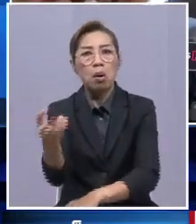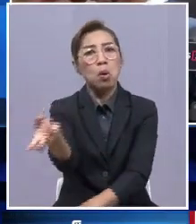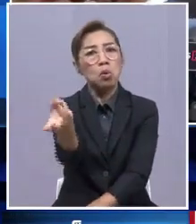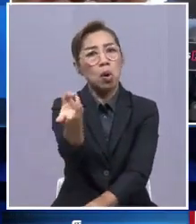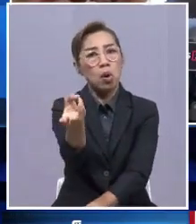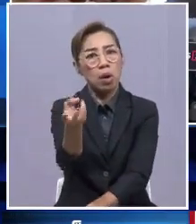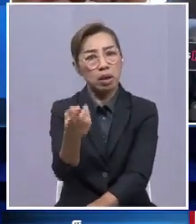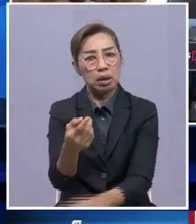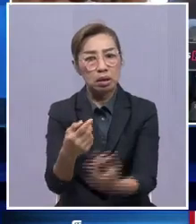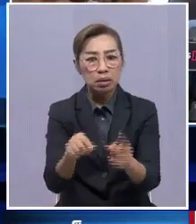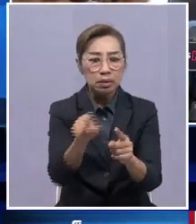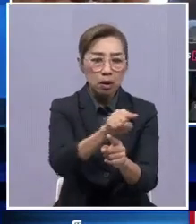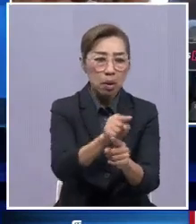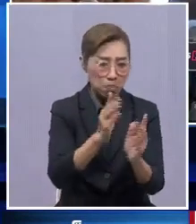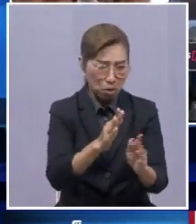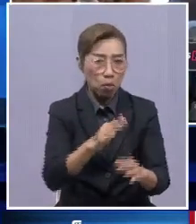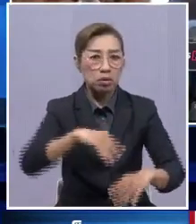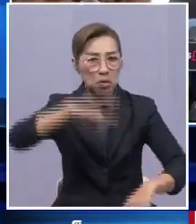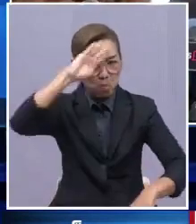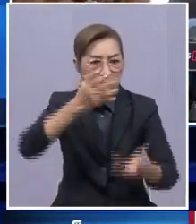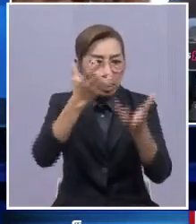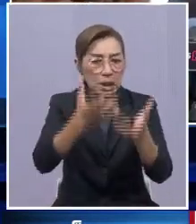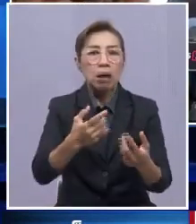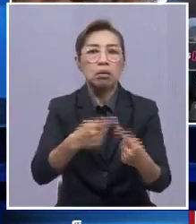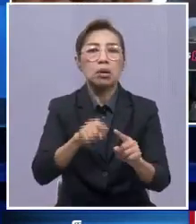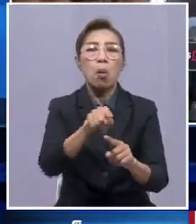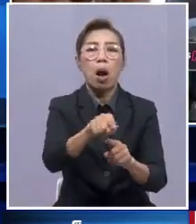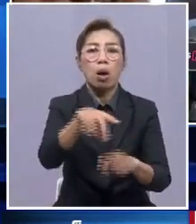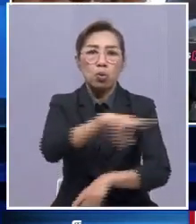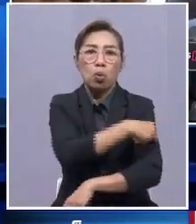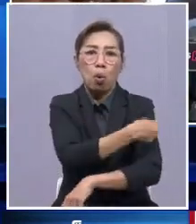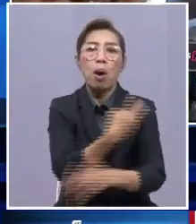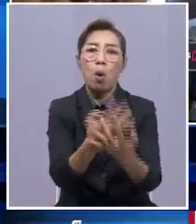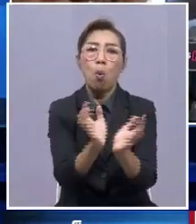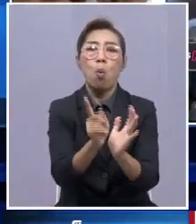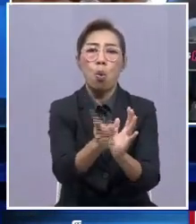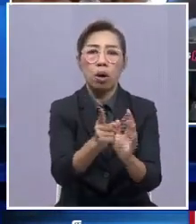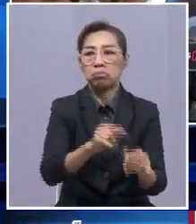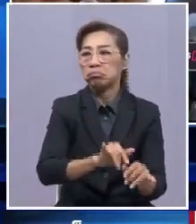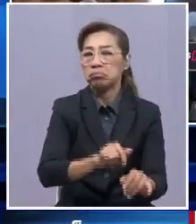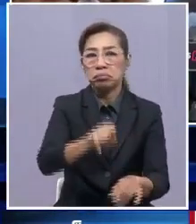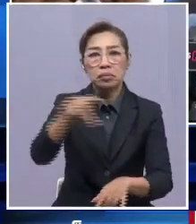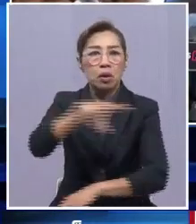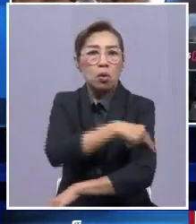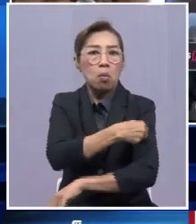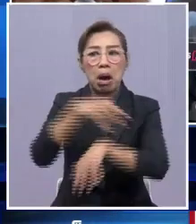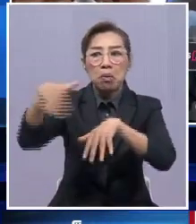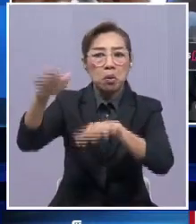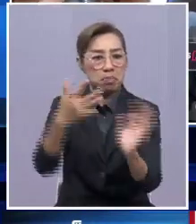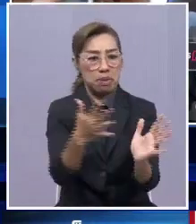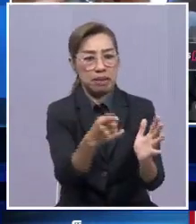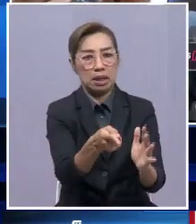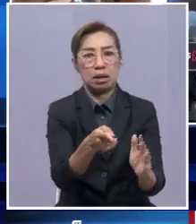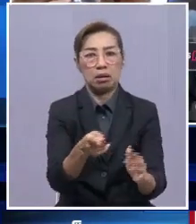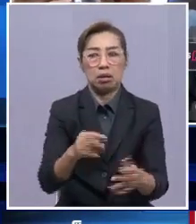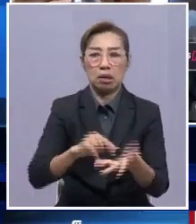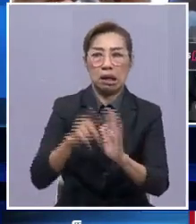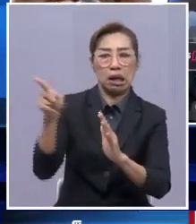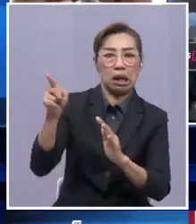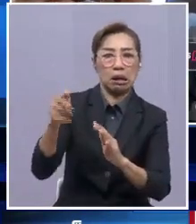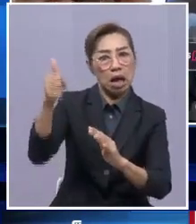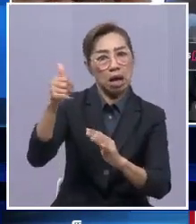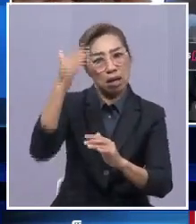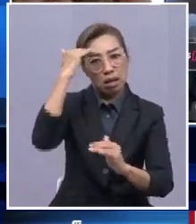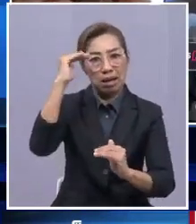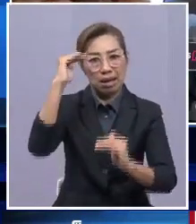รุนแรงแต่ก็ไม่ได้รับสิทธิ์นี้เช่นเดียวกันอันนี้คือเรื่องของการรักษาตัวก่อนขณะเดียวกันระเบียบคุมขังนอกเรือน